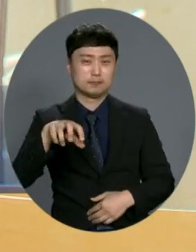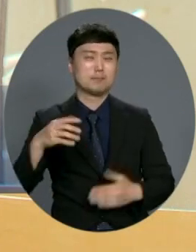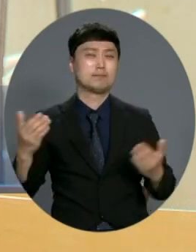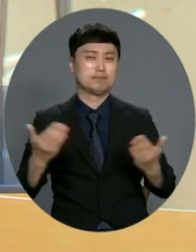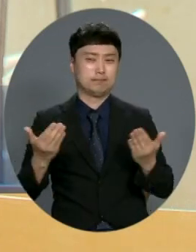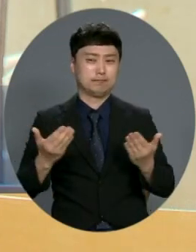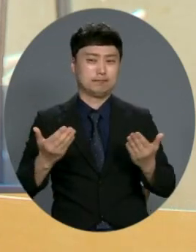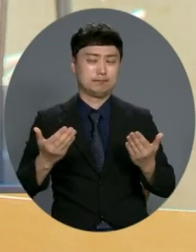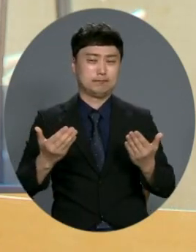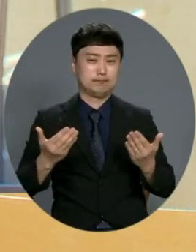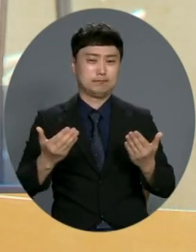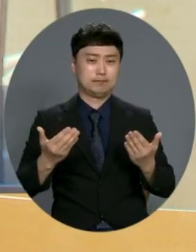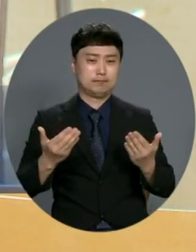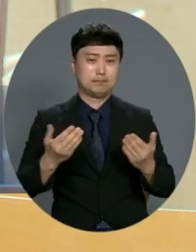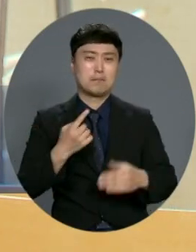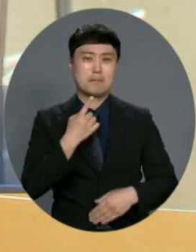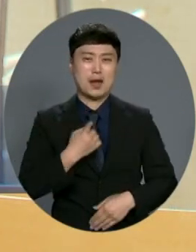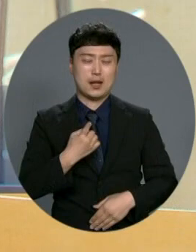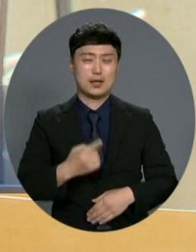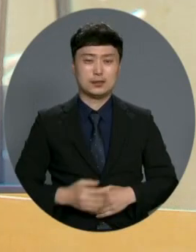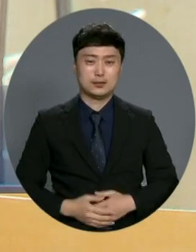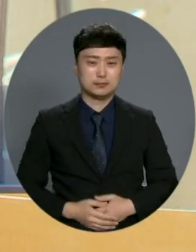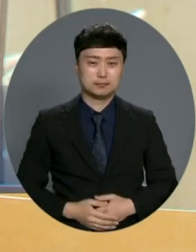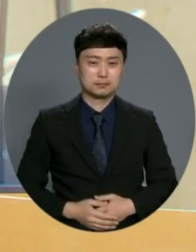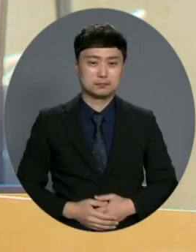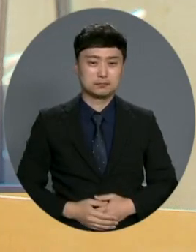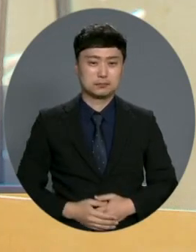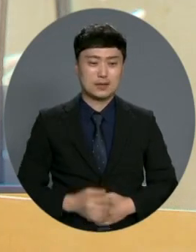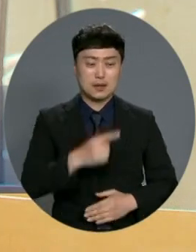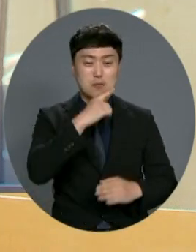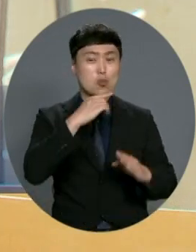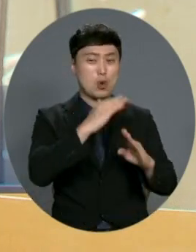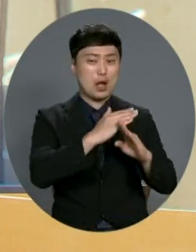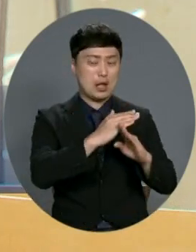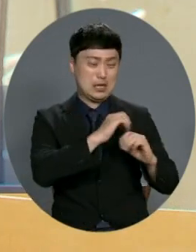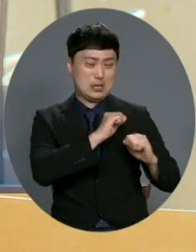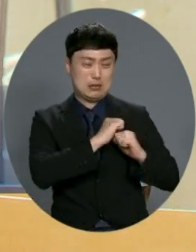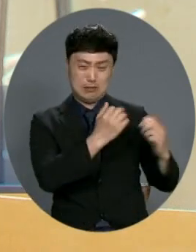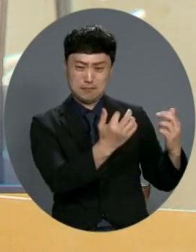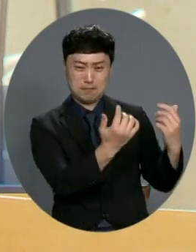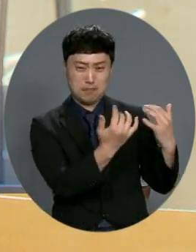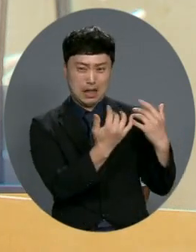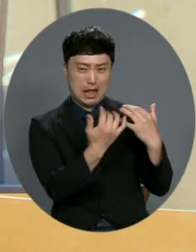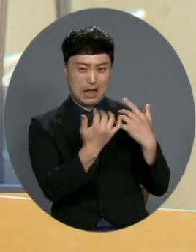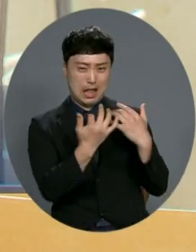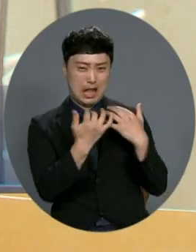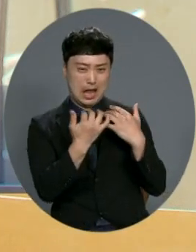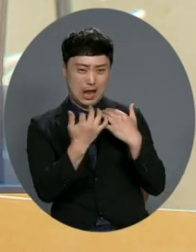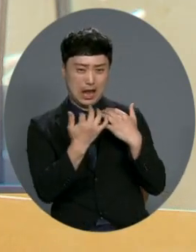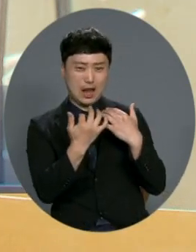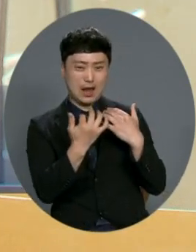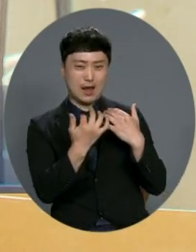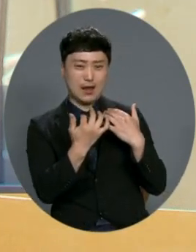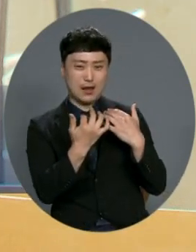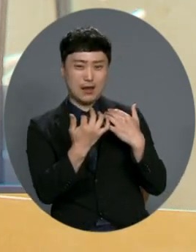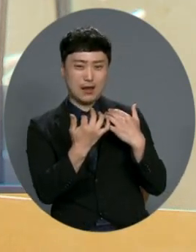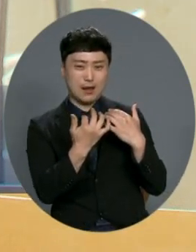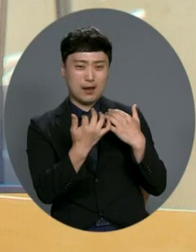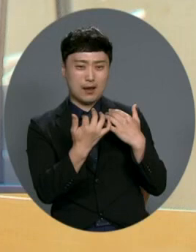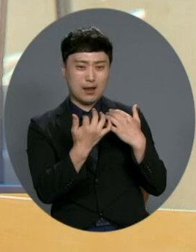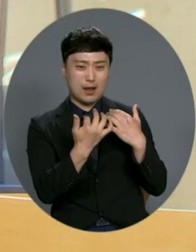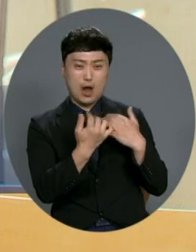경계검군을 해가지고 저게 소대장님 인민군이 핵함에게 진공하고 오고